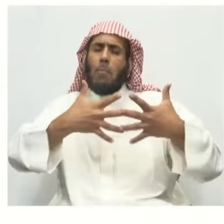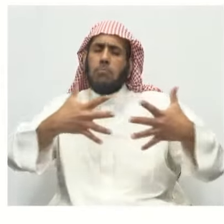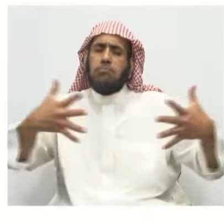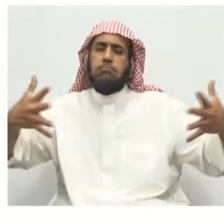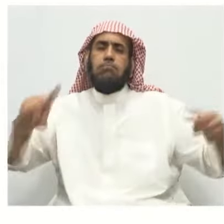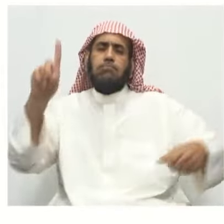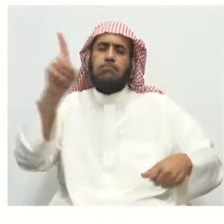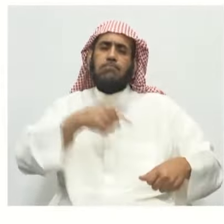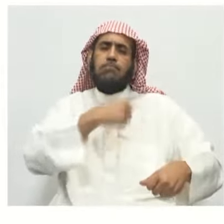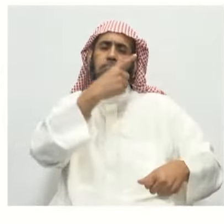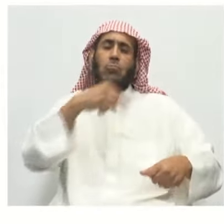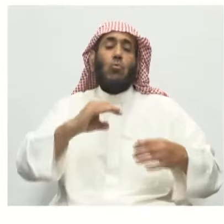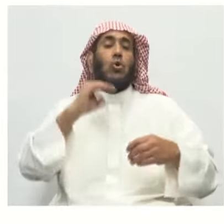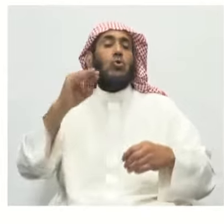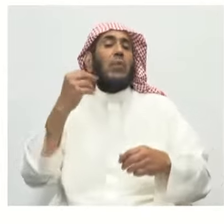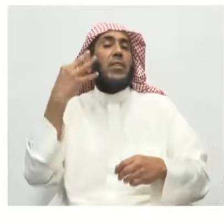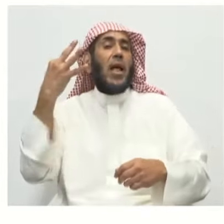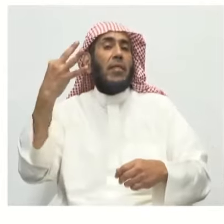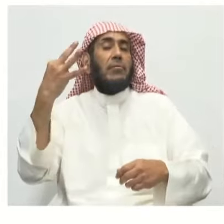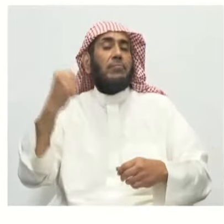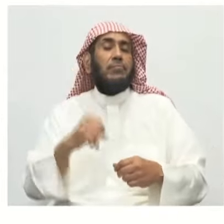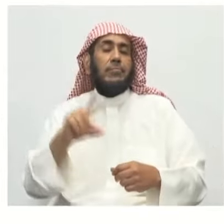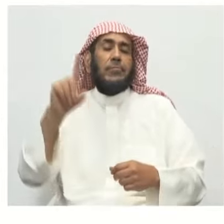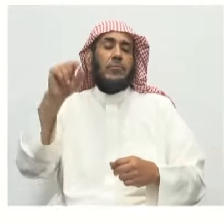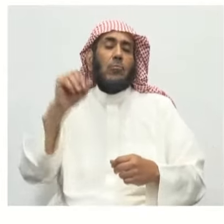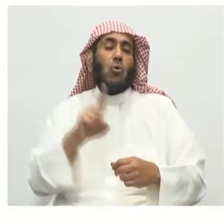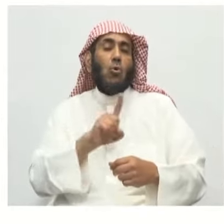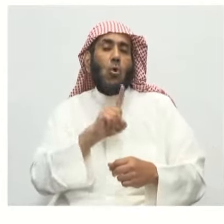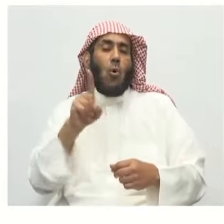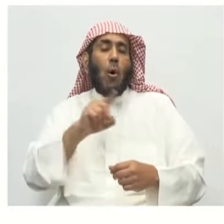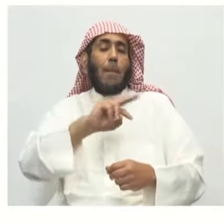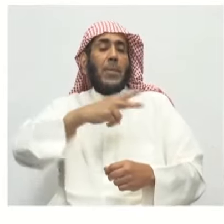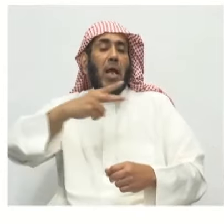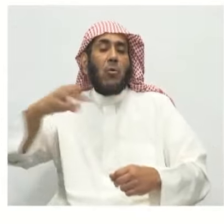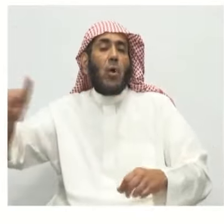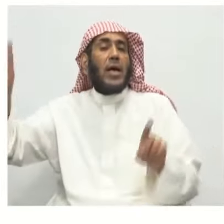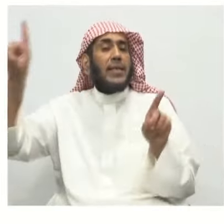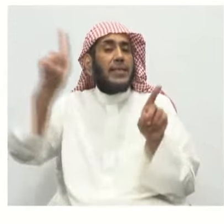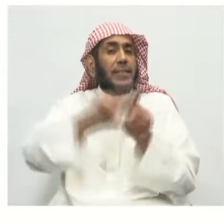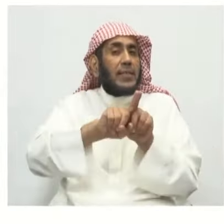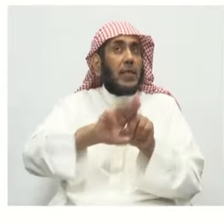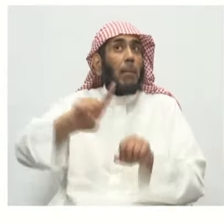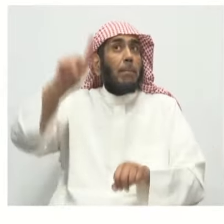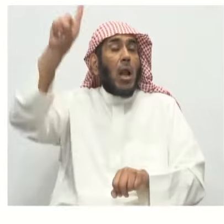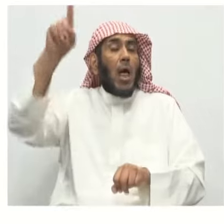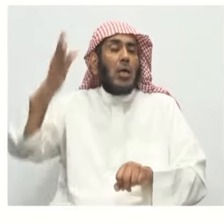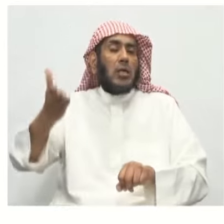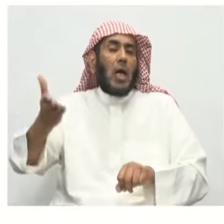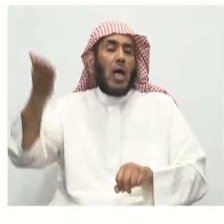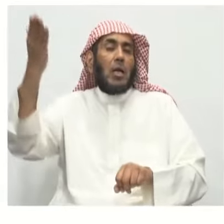الذنوب والجمله الثالثه احسنتم وهو من انواع الشرك بالله تعالى